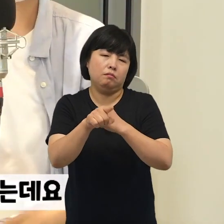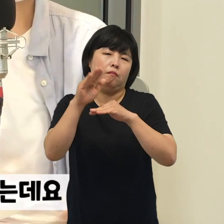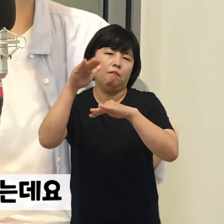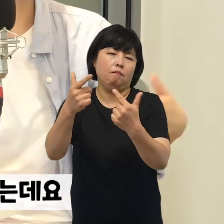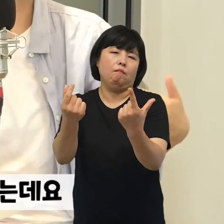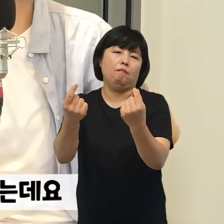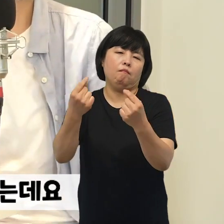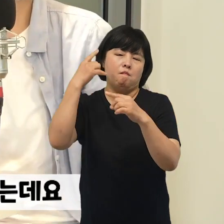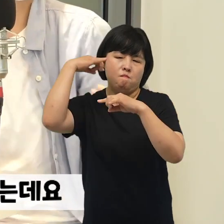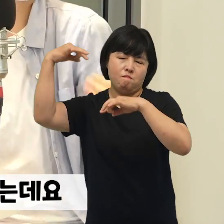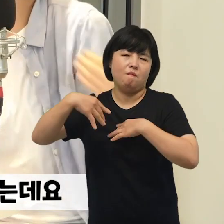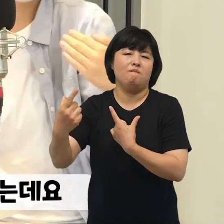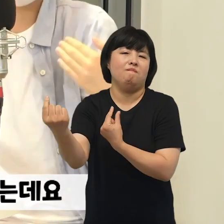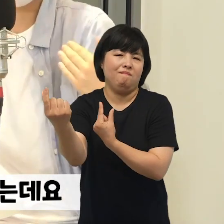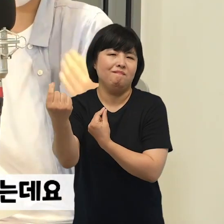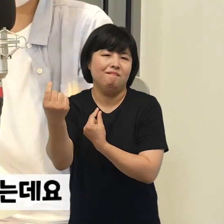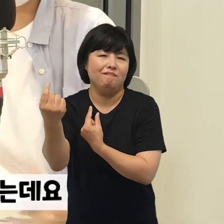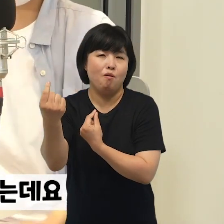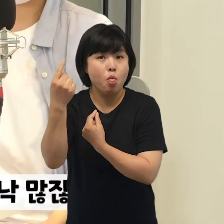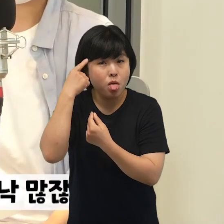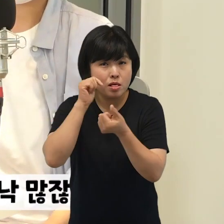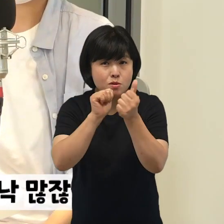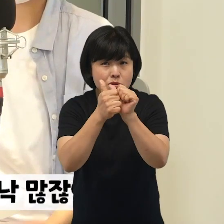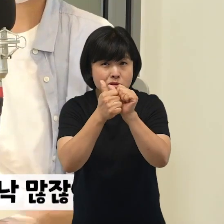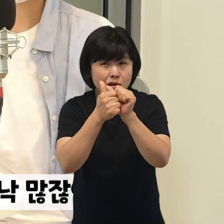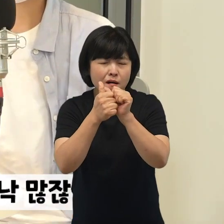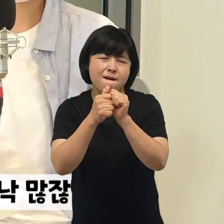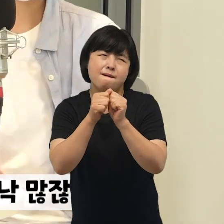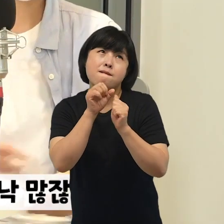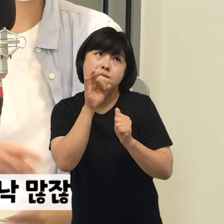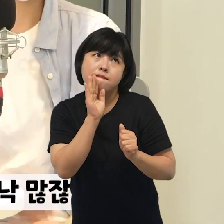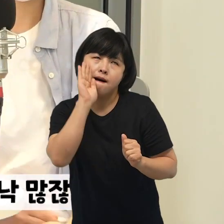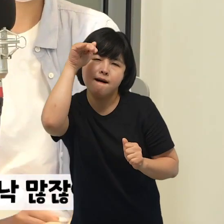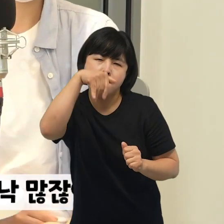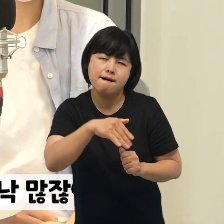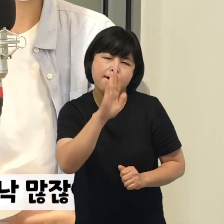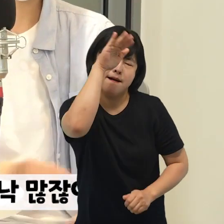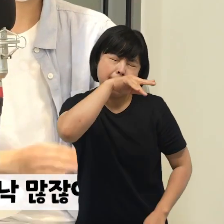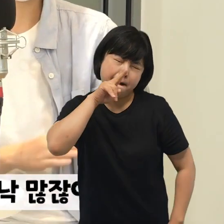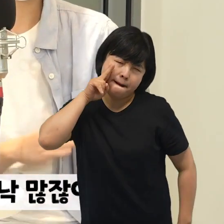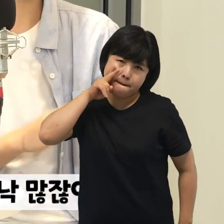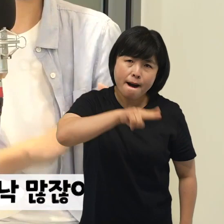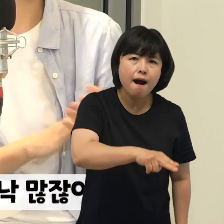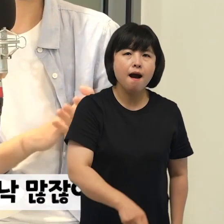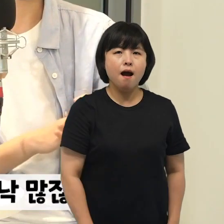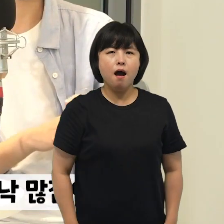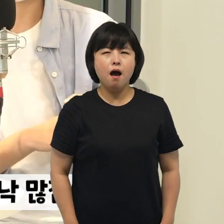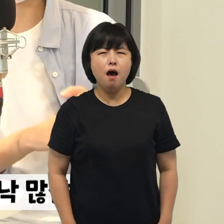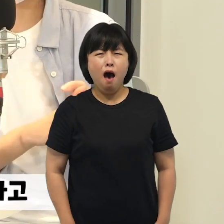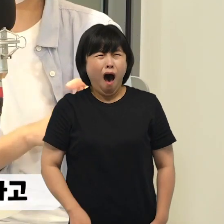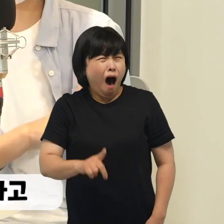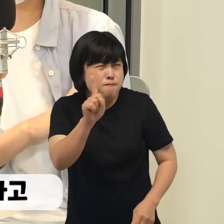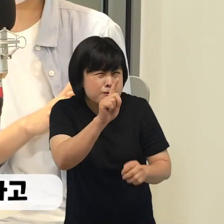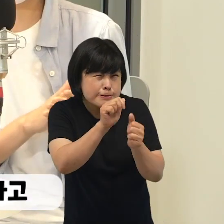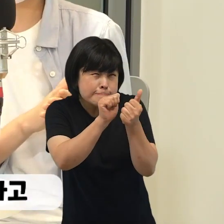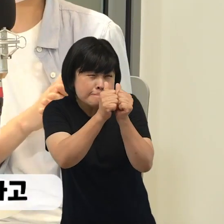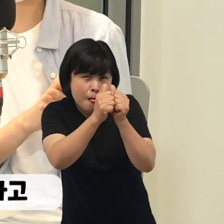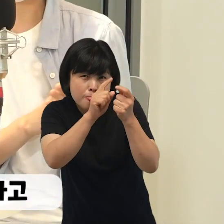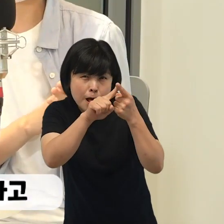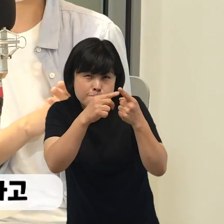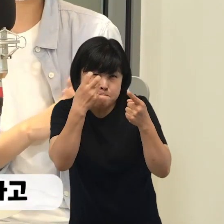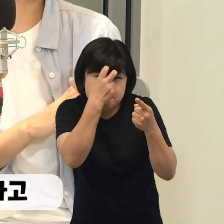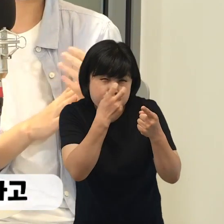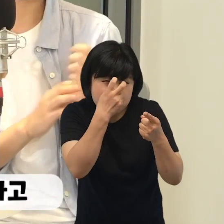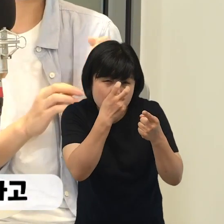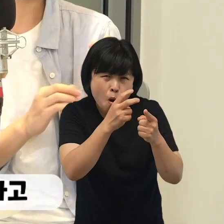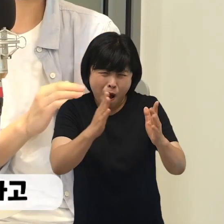뭔가 일리가 있는 말 같이 느껴지는데요. 뭔가 이 주식시장이라는 게 변수가 워낙 많잖아요. 그래서 아무리